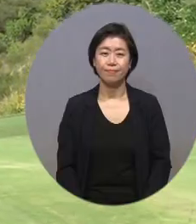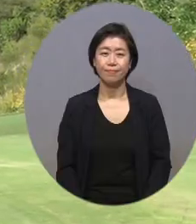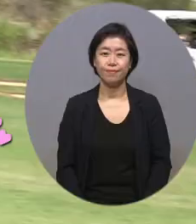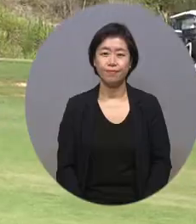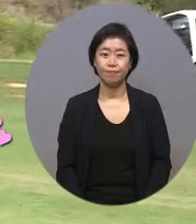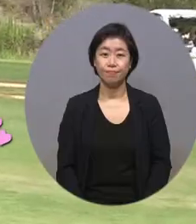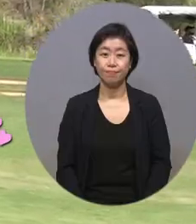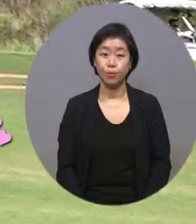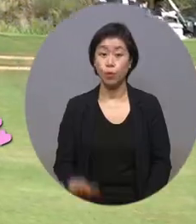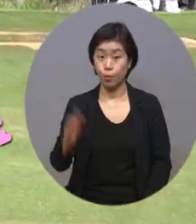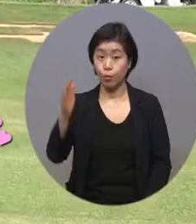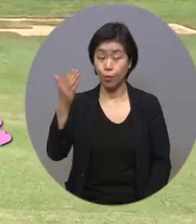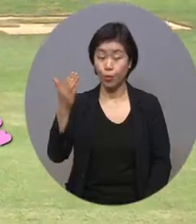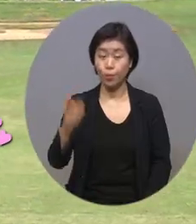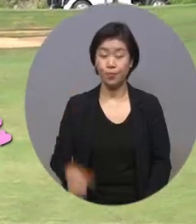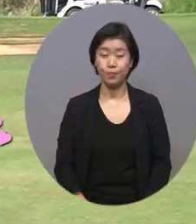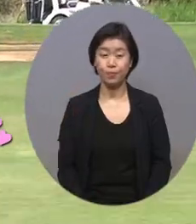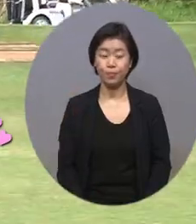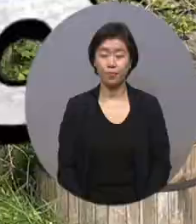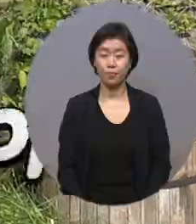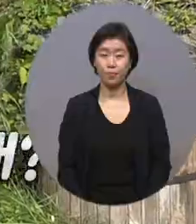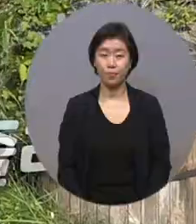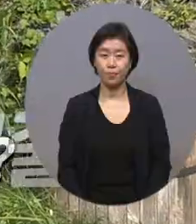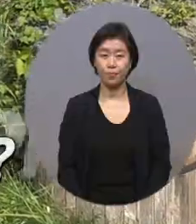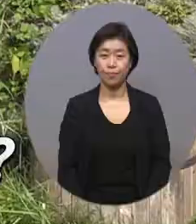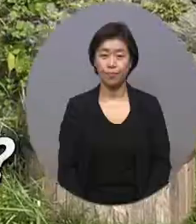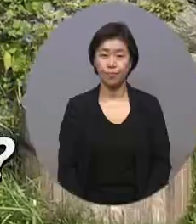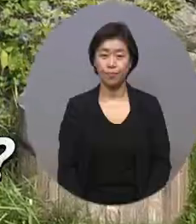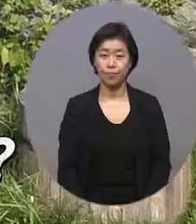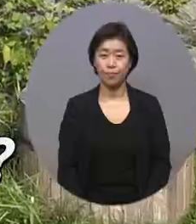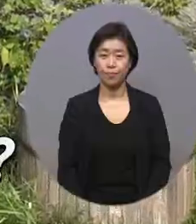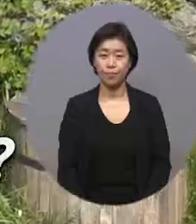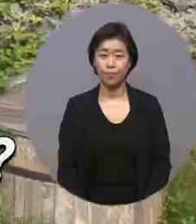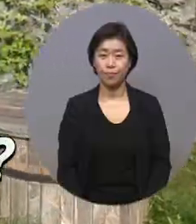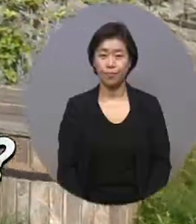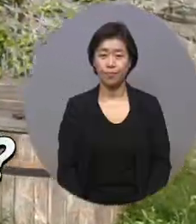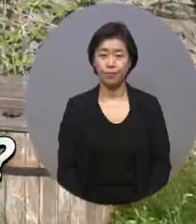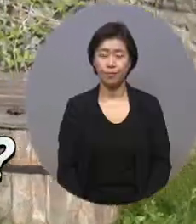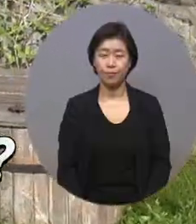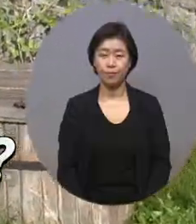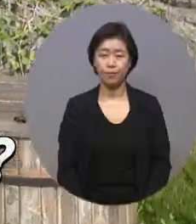오 나이스! 어 됐어 됐어! 으흠 잘했어 잘했어! 아